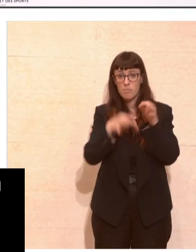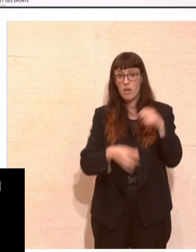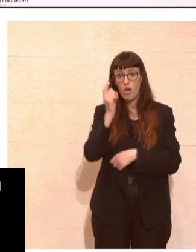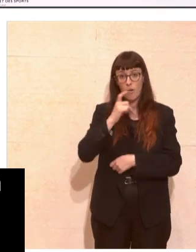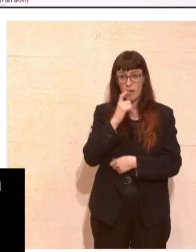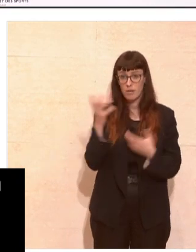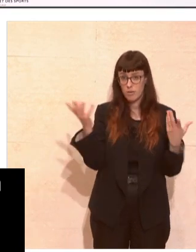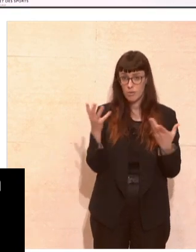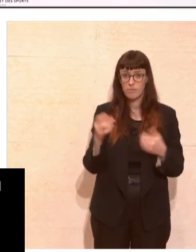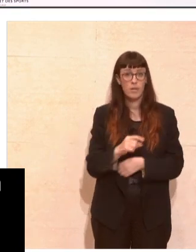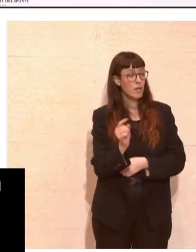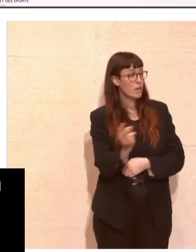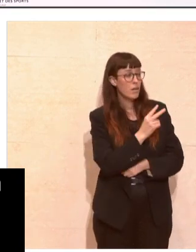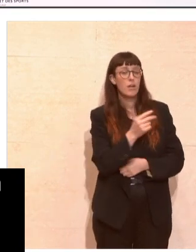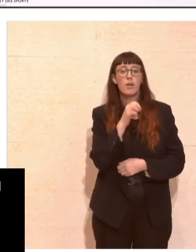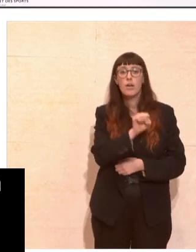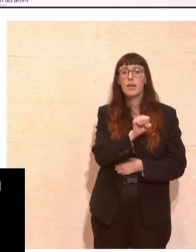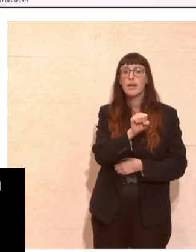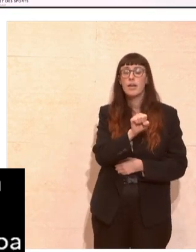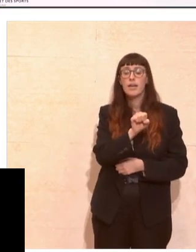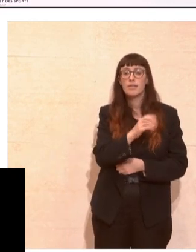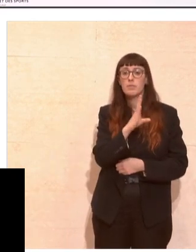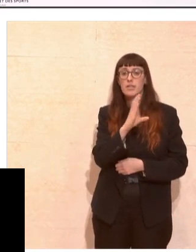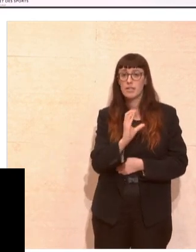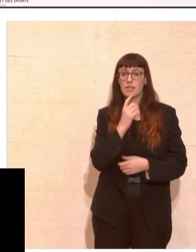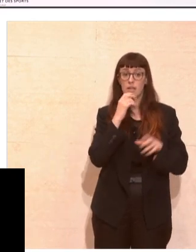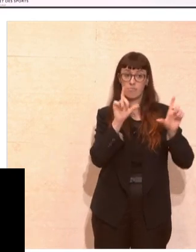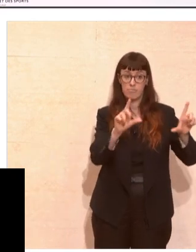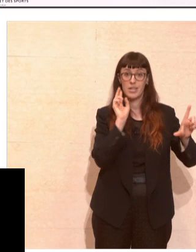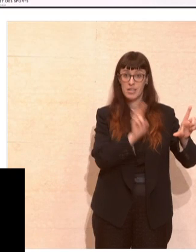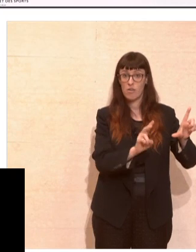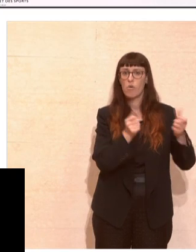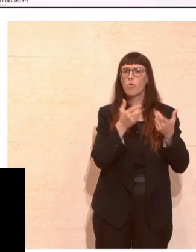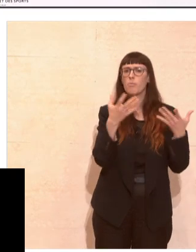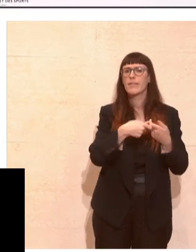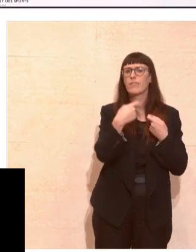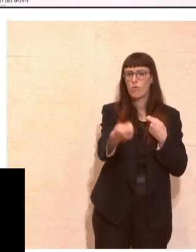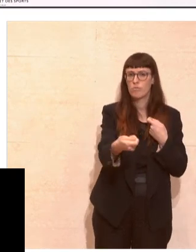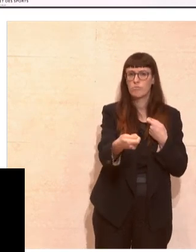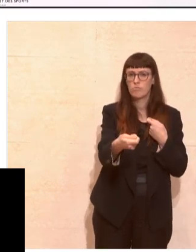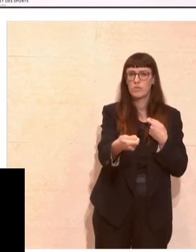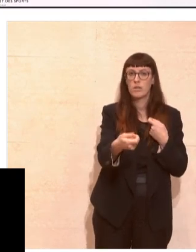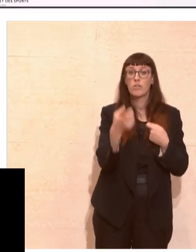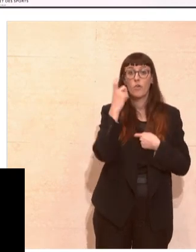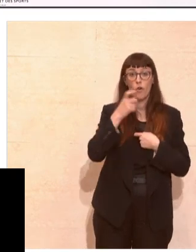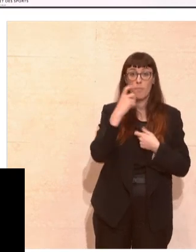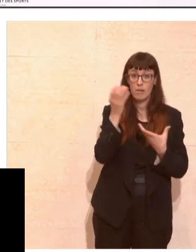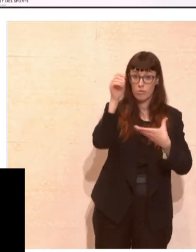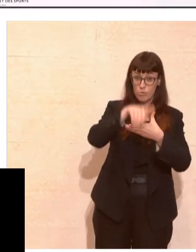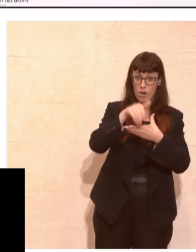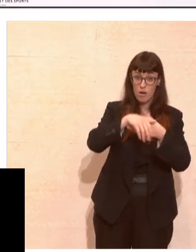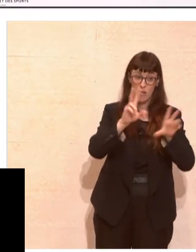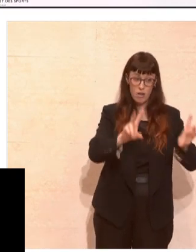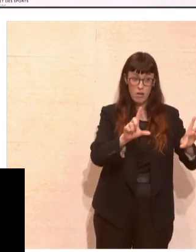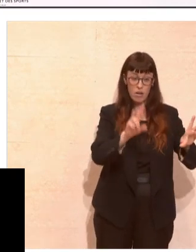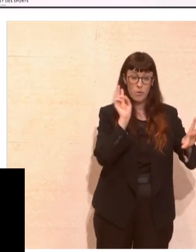passés, SED, ce sont les écrans. On voit que plus on passe de temps sur les écrans, le soir, après, donc ici c'est toujours le